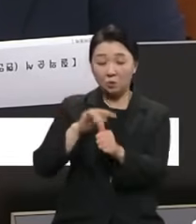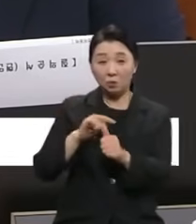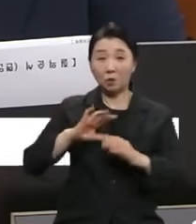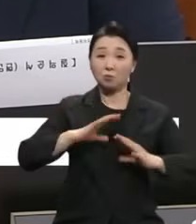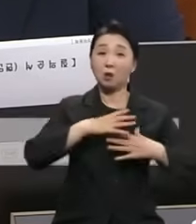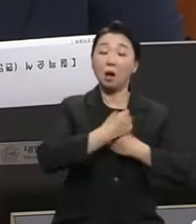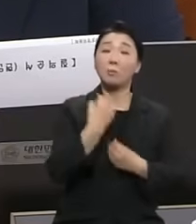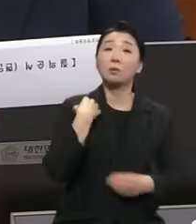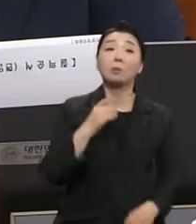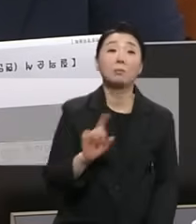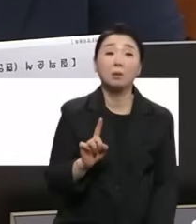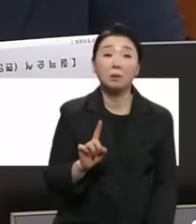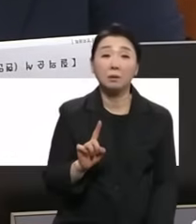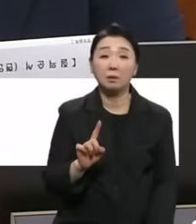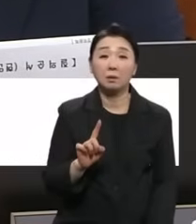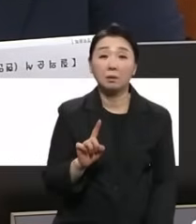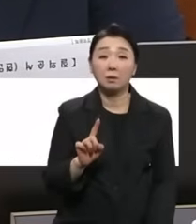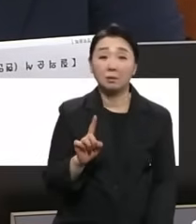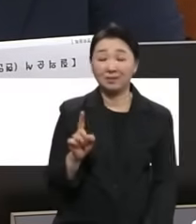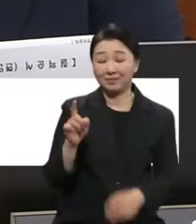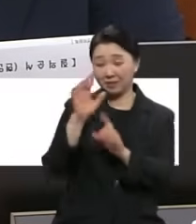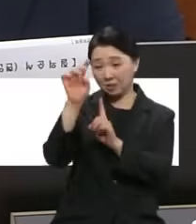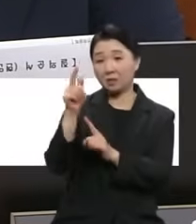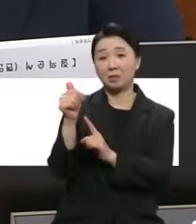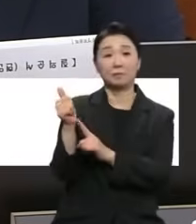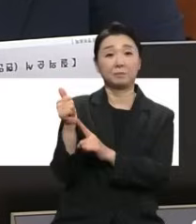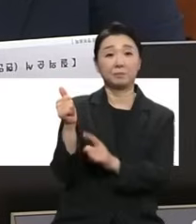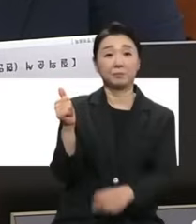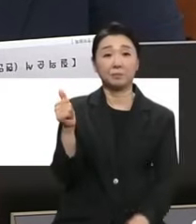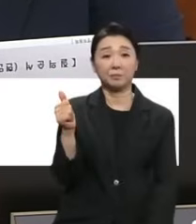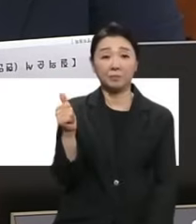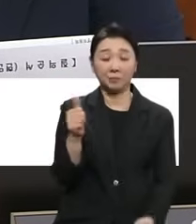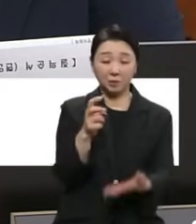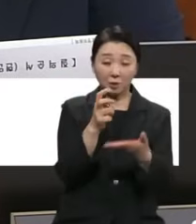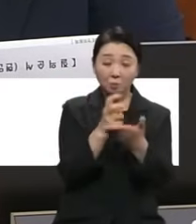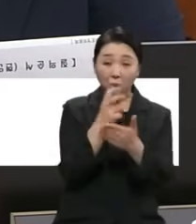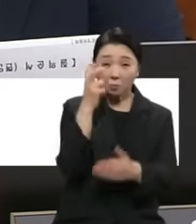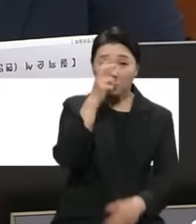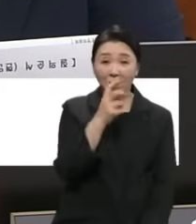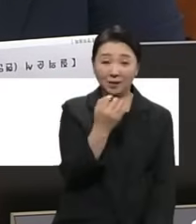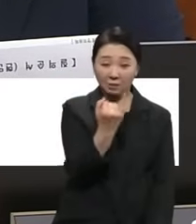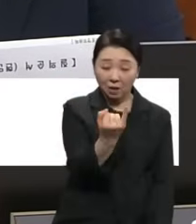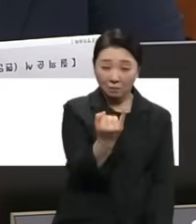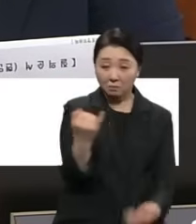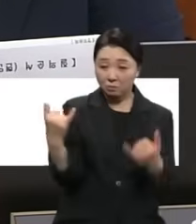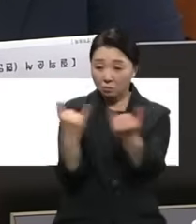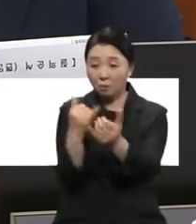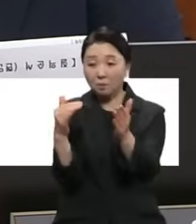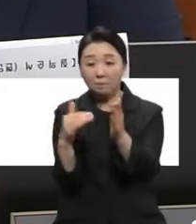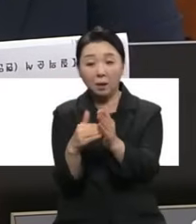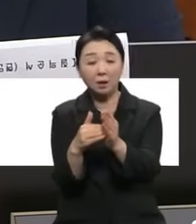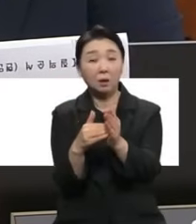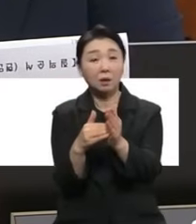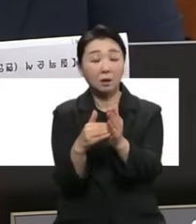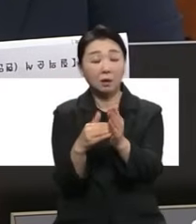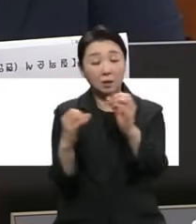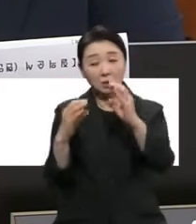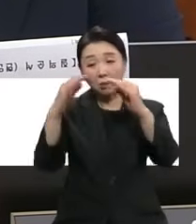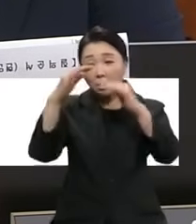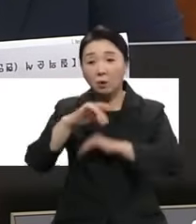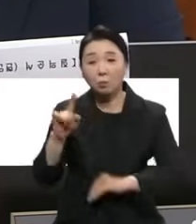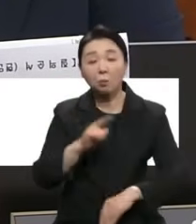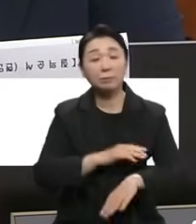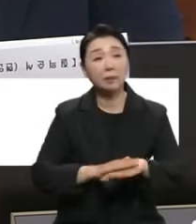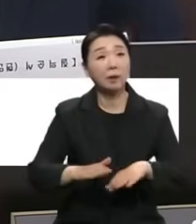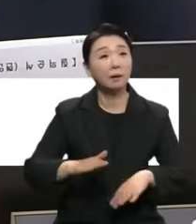했습니까? 공직기강 비서관이 그 법무관리관하고 통화를 해서 어떤 내용을 나눴는지는